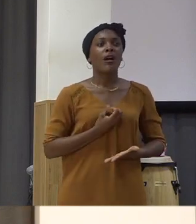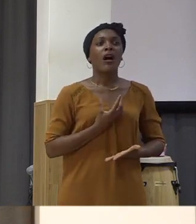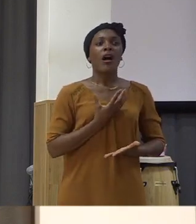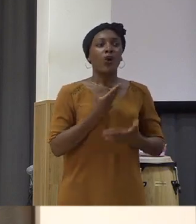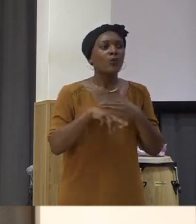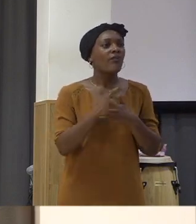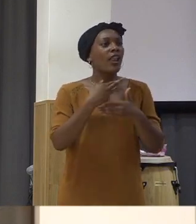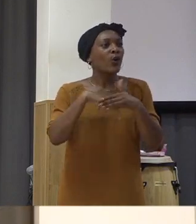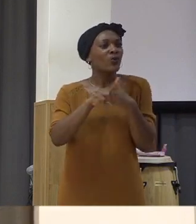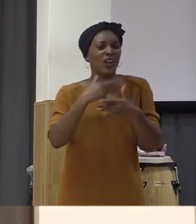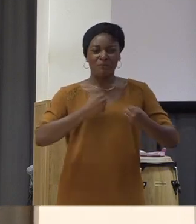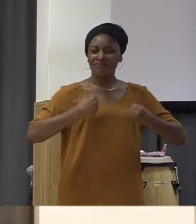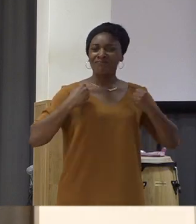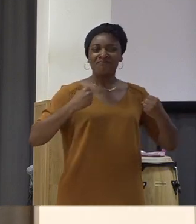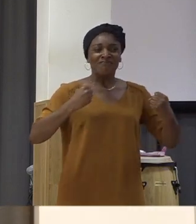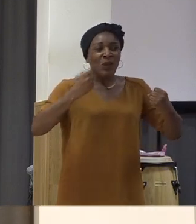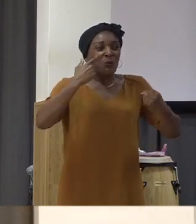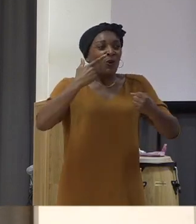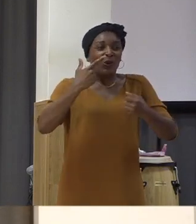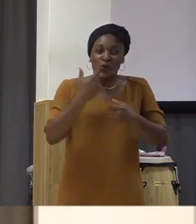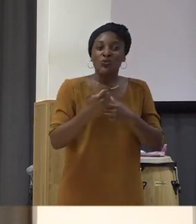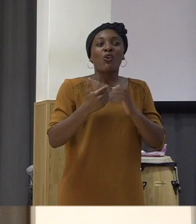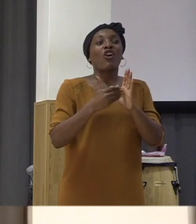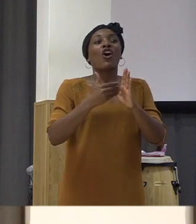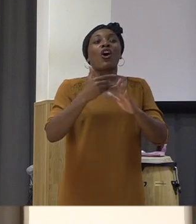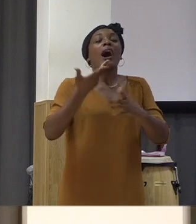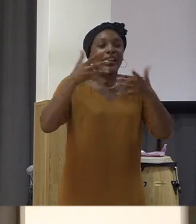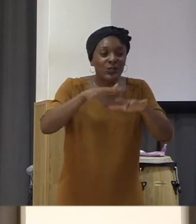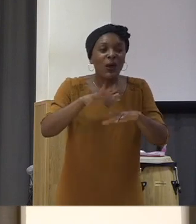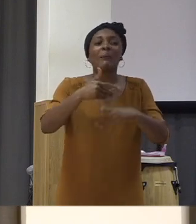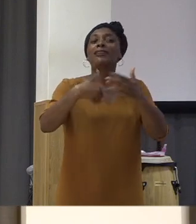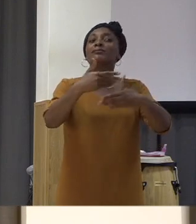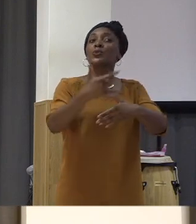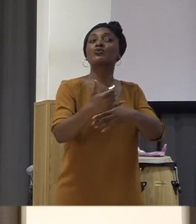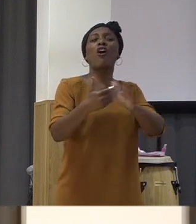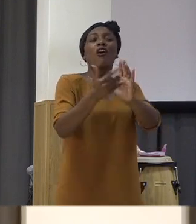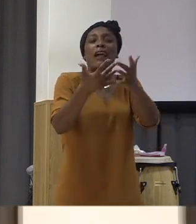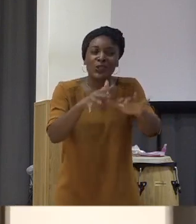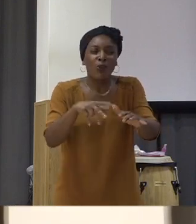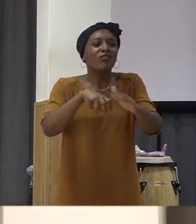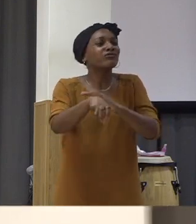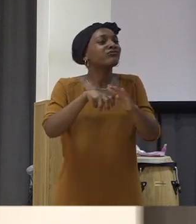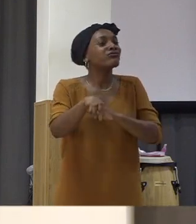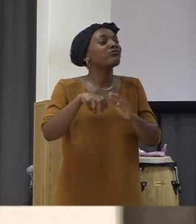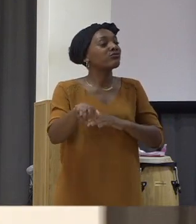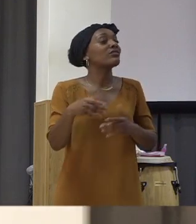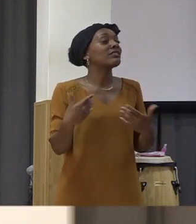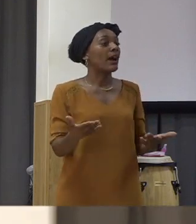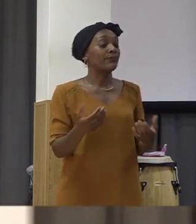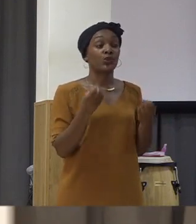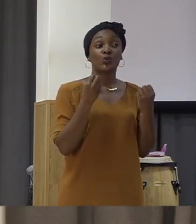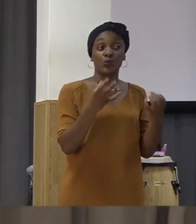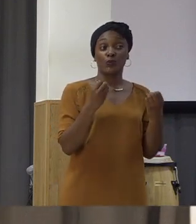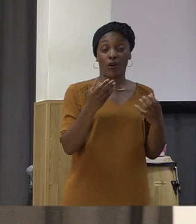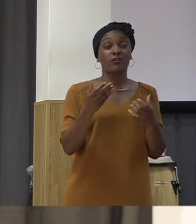j'étais gonflé à bloc pour passer les 2 jours suivants jusqu'à la réunion suivante. Vous savez que souvent, on a un programme dans